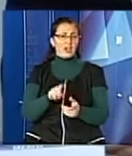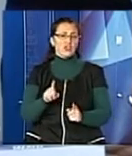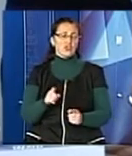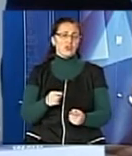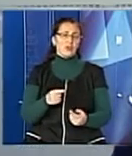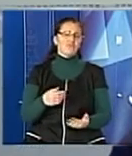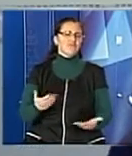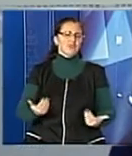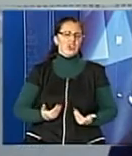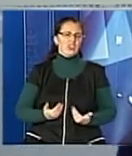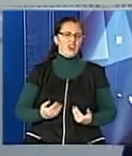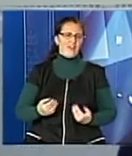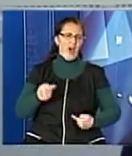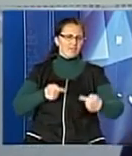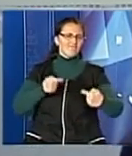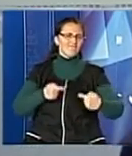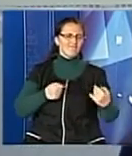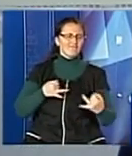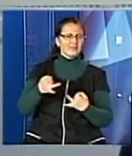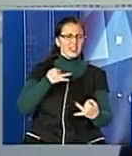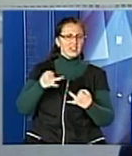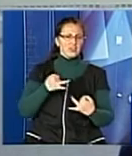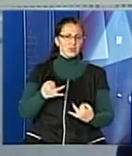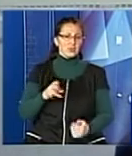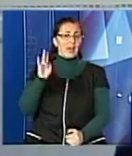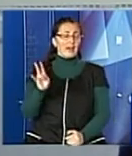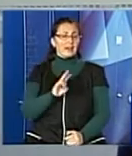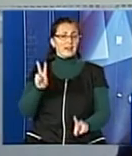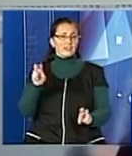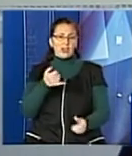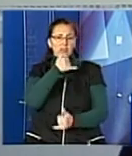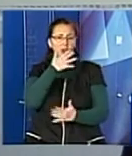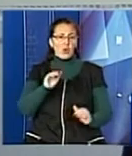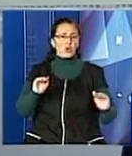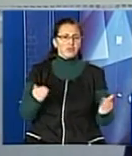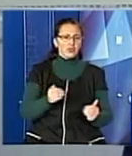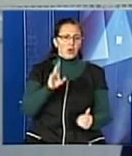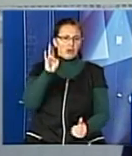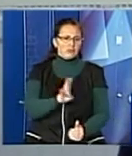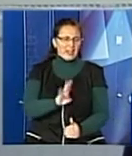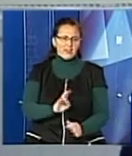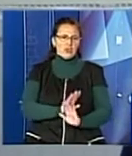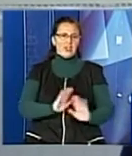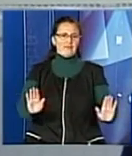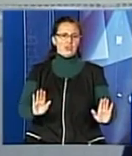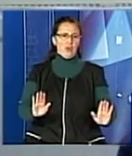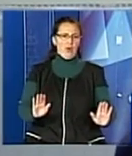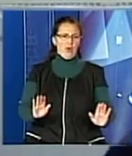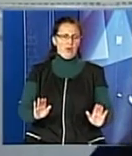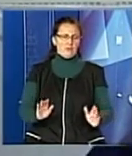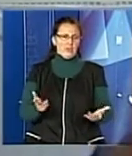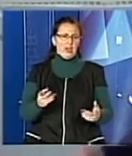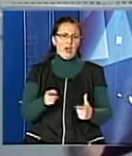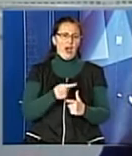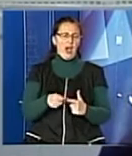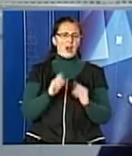живу дискусію. Ми віримо, що релігія, вона не може тільки обмежовуватися чи в церкві, синагозі, чи в мечеті, вона мусить